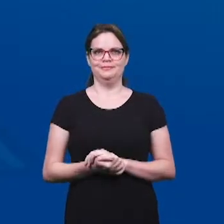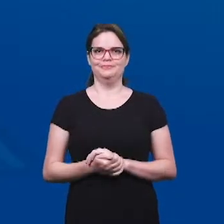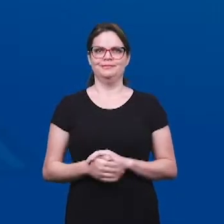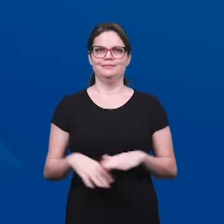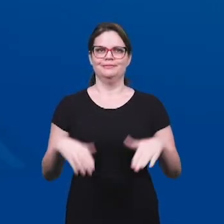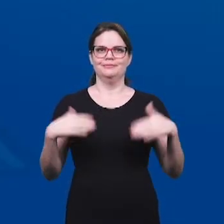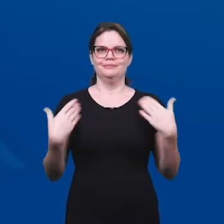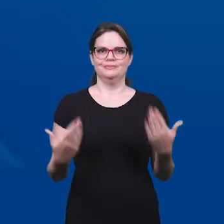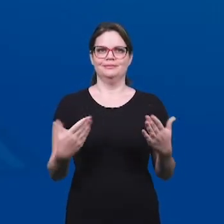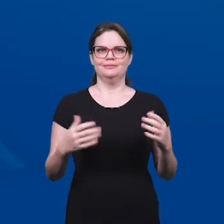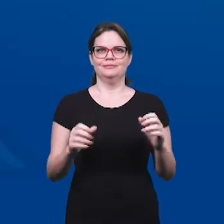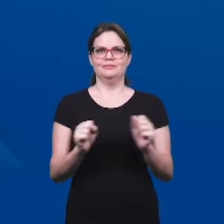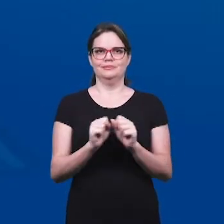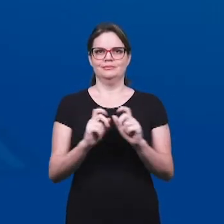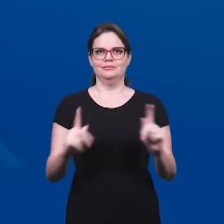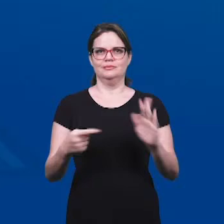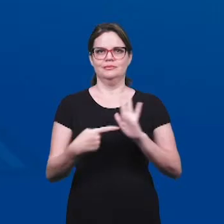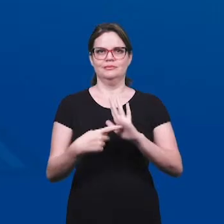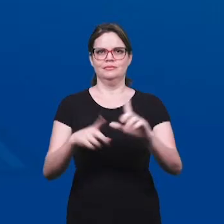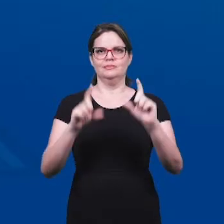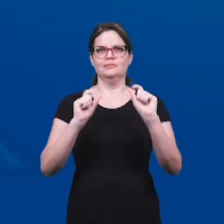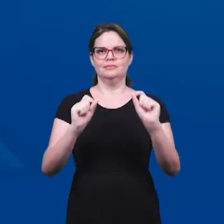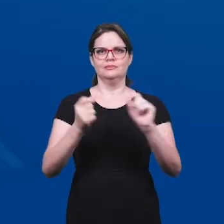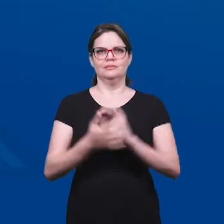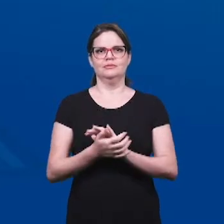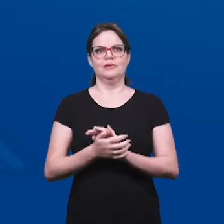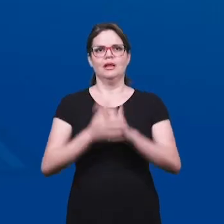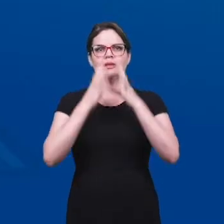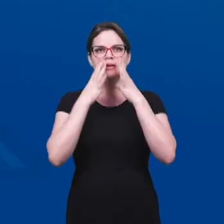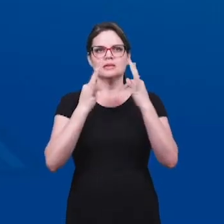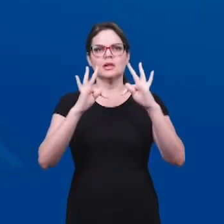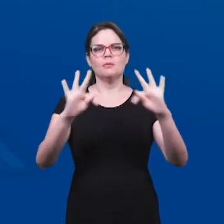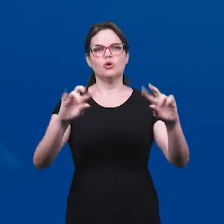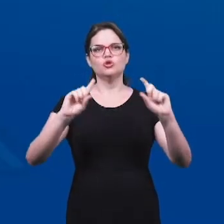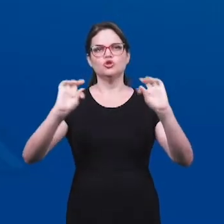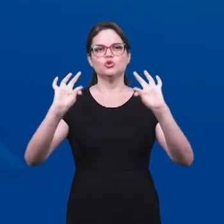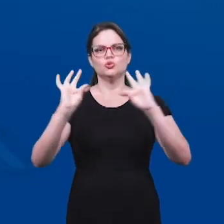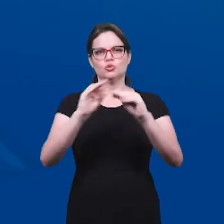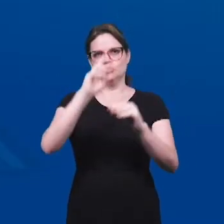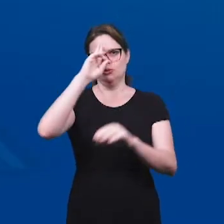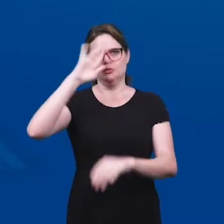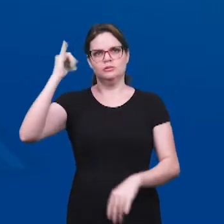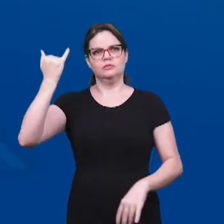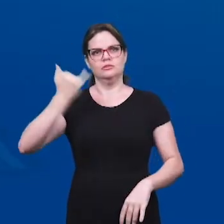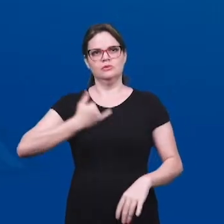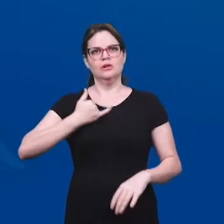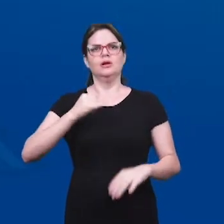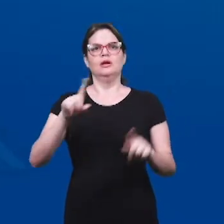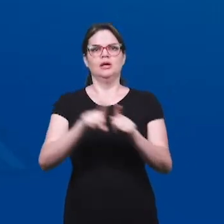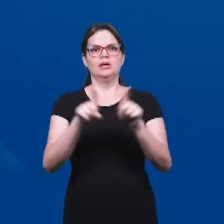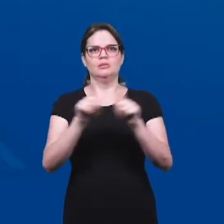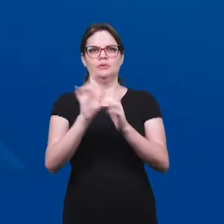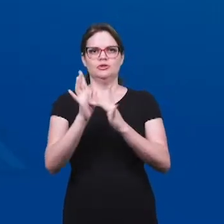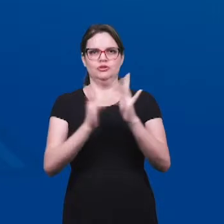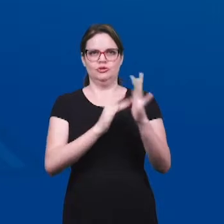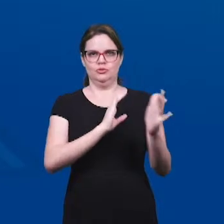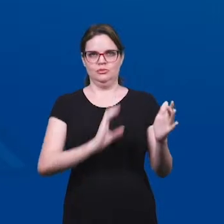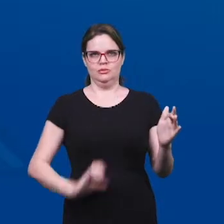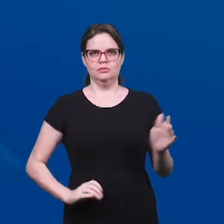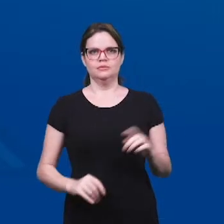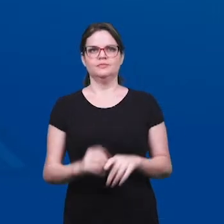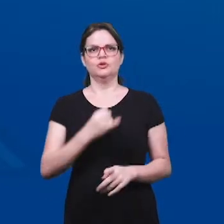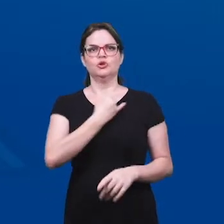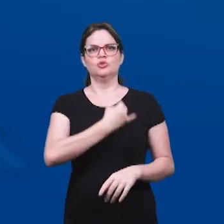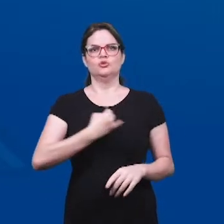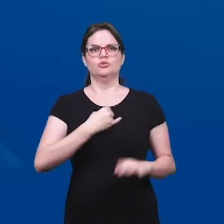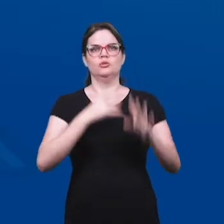Egli ha attestato con la parola di Dio e testimoniato di Gesù Cristo tutto ciò che aveva visto. Giovanni